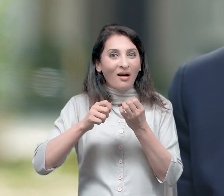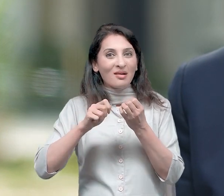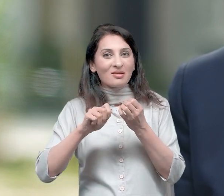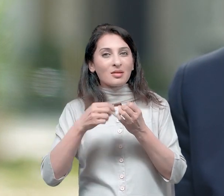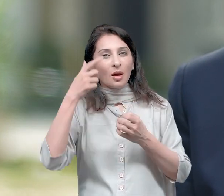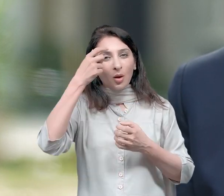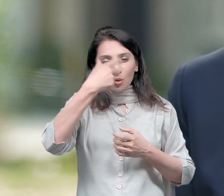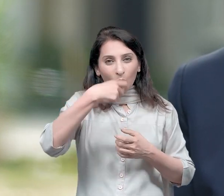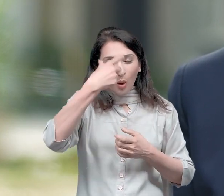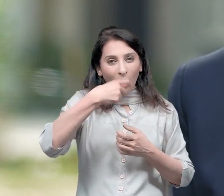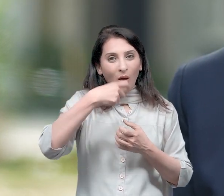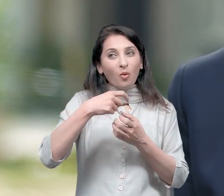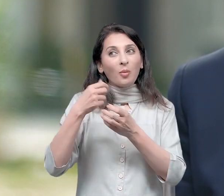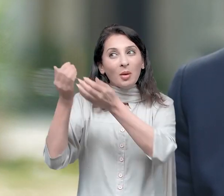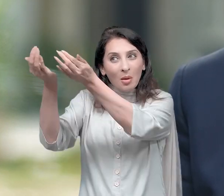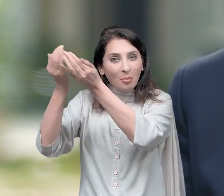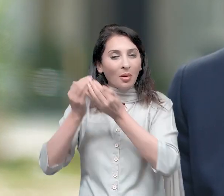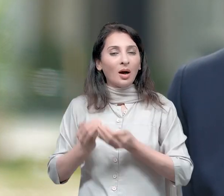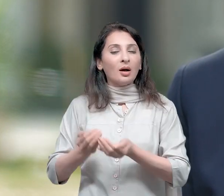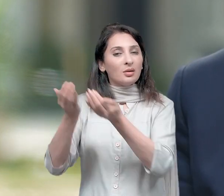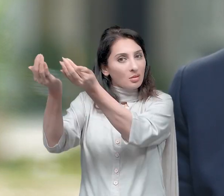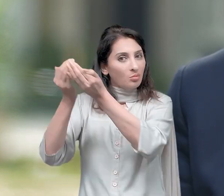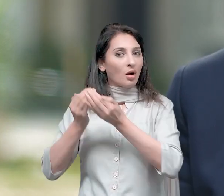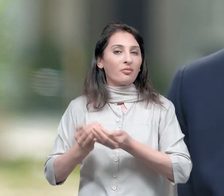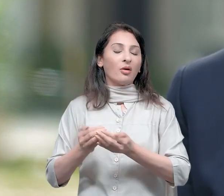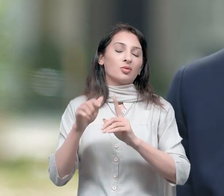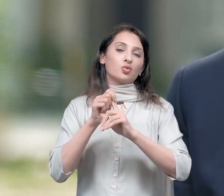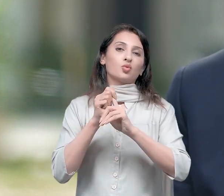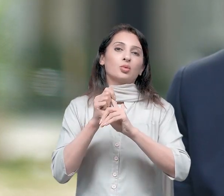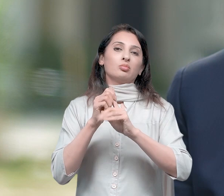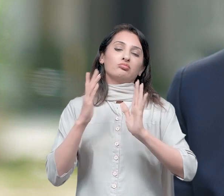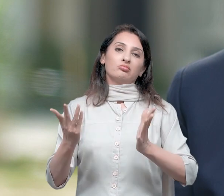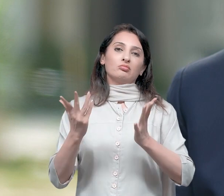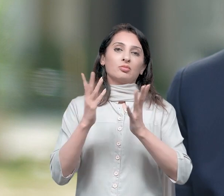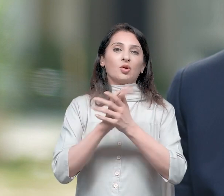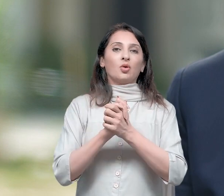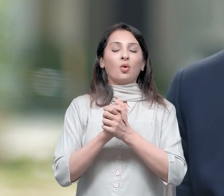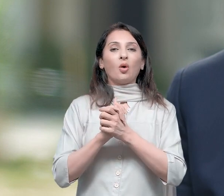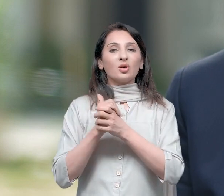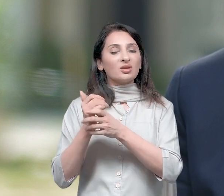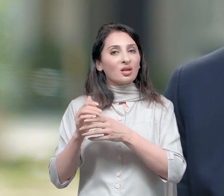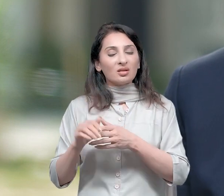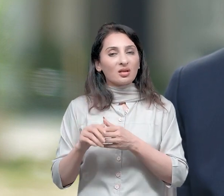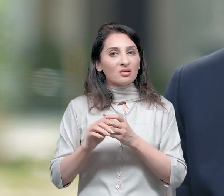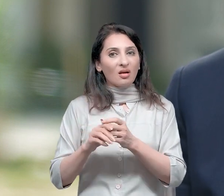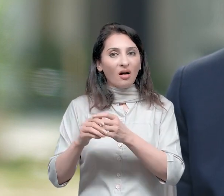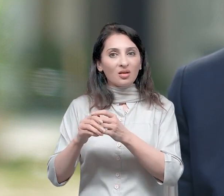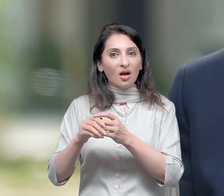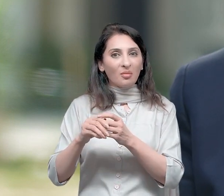ہمیں ٹماٹر اور پیاز بھی جو تھے دوسرے ملکوں سے امپورٹ کرنے پڑے، جس کی وجہ سے ہمارا